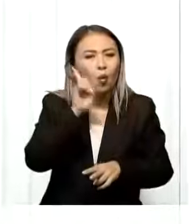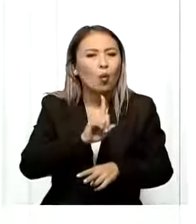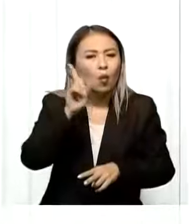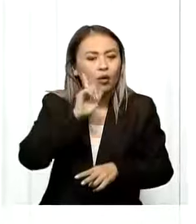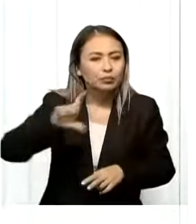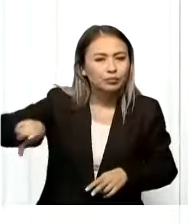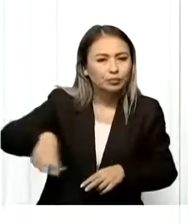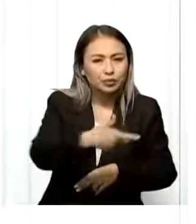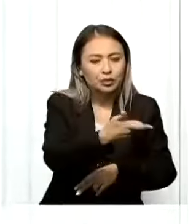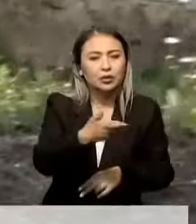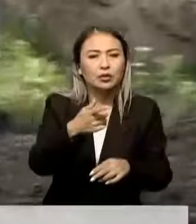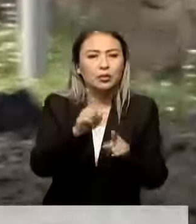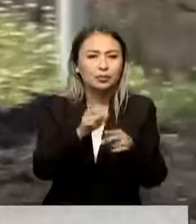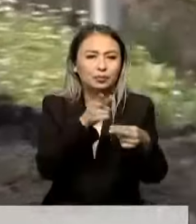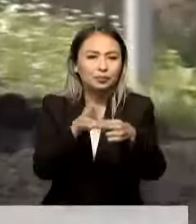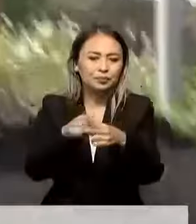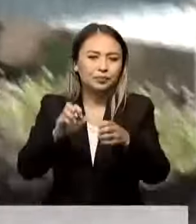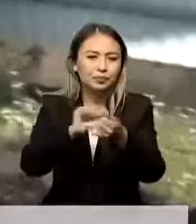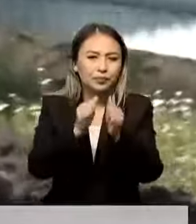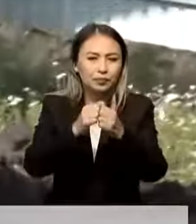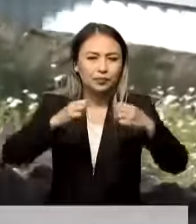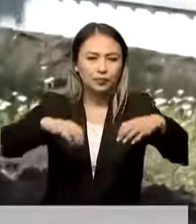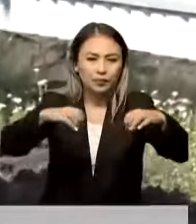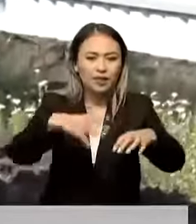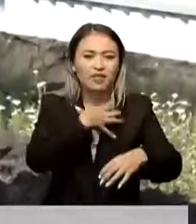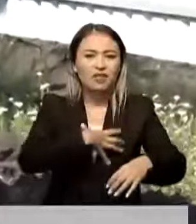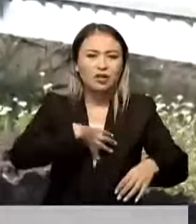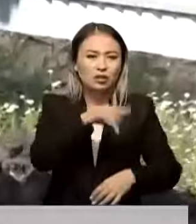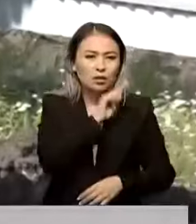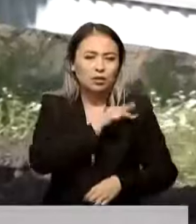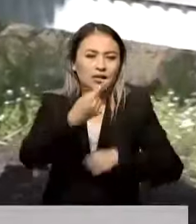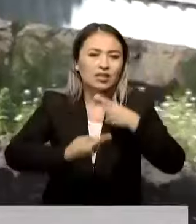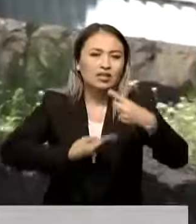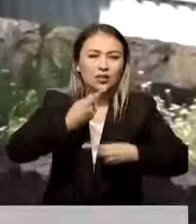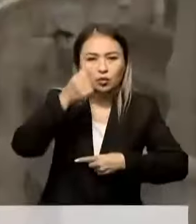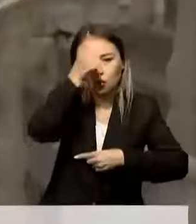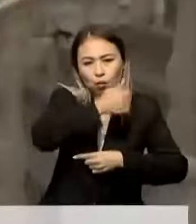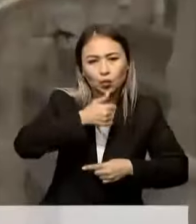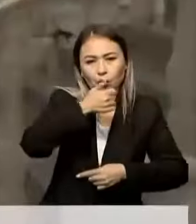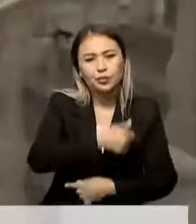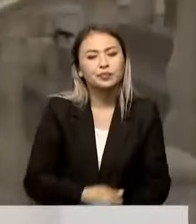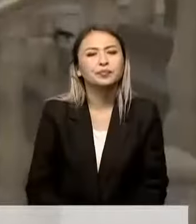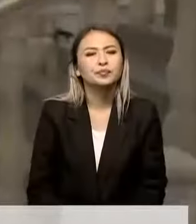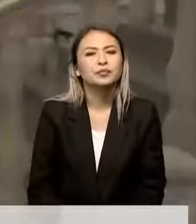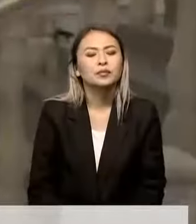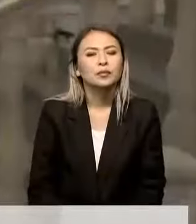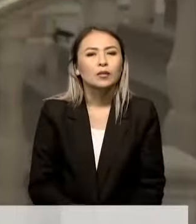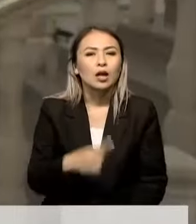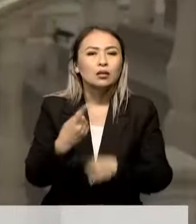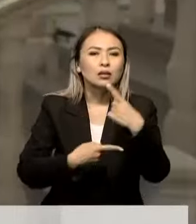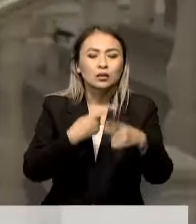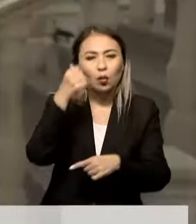арық қазып, жолдарға қиыршық тас төсеп жатыр. Ал негізгі жұмыс келер жылға жоспарланған. Келер жылға ПСД жасалып